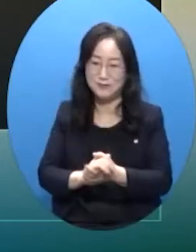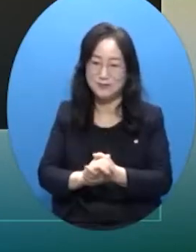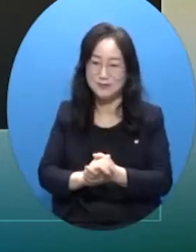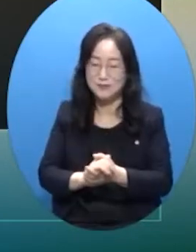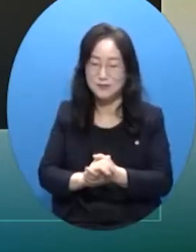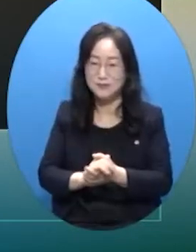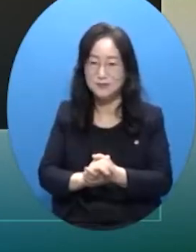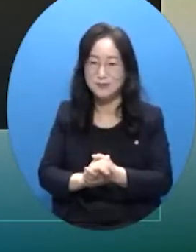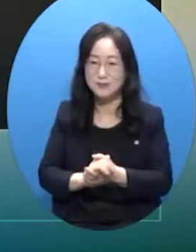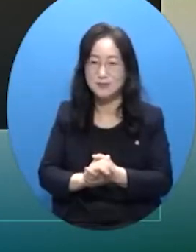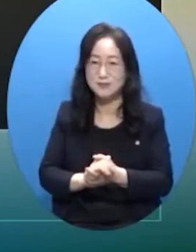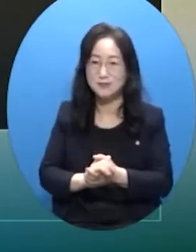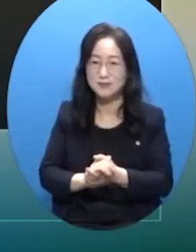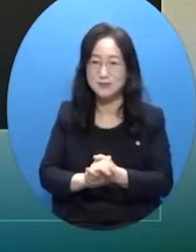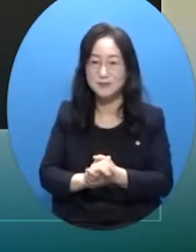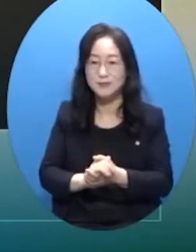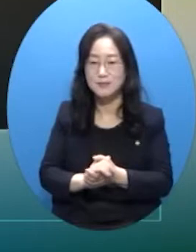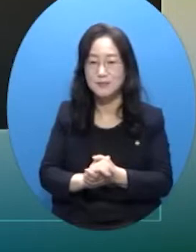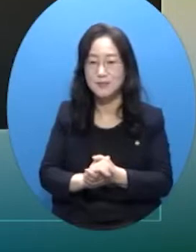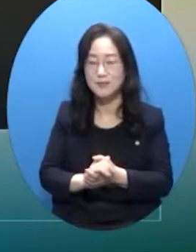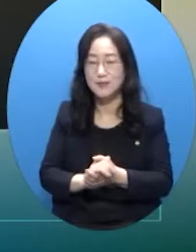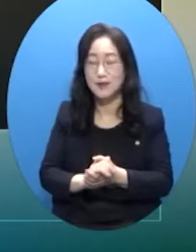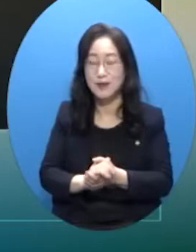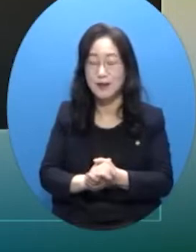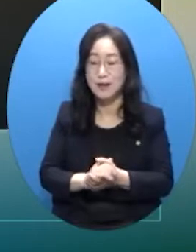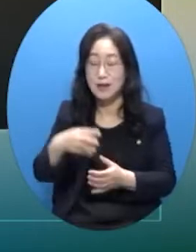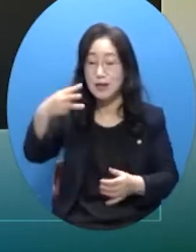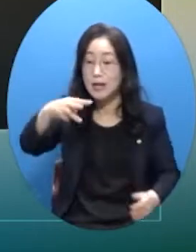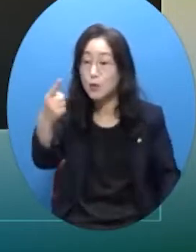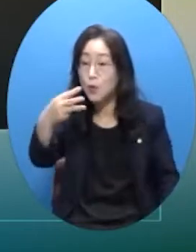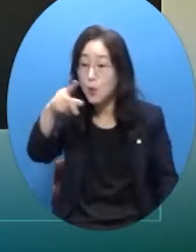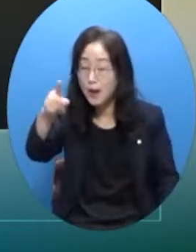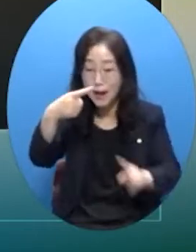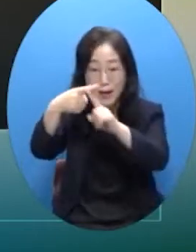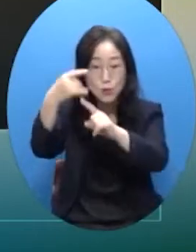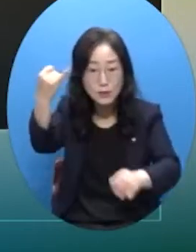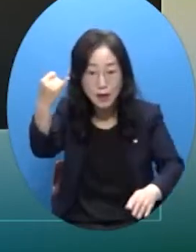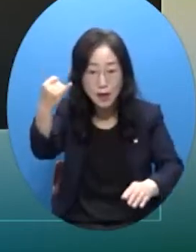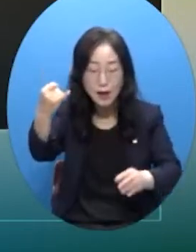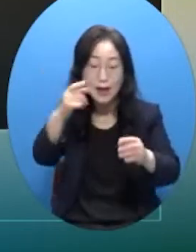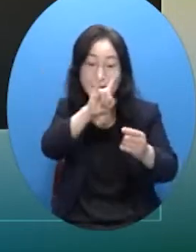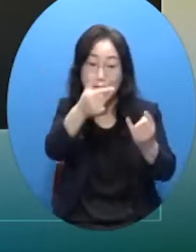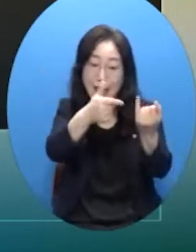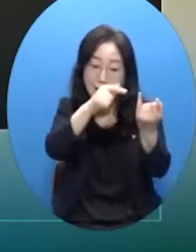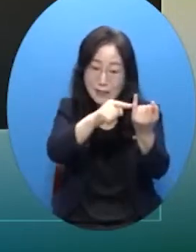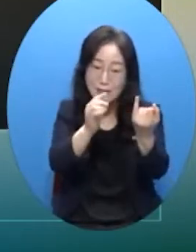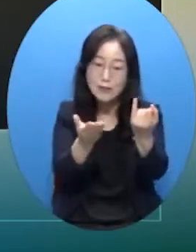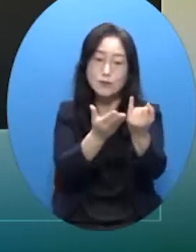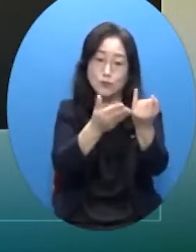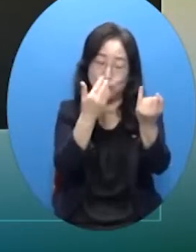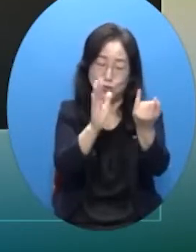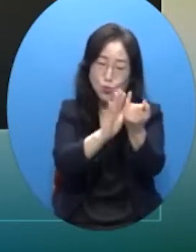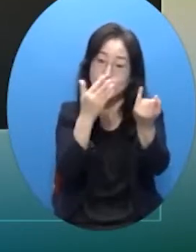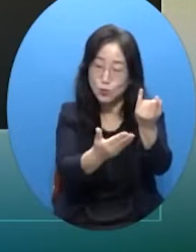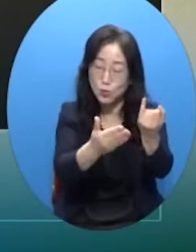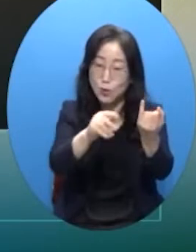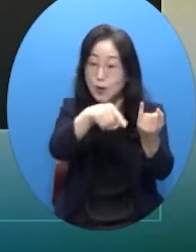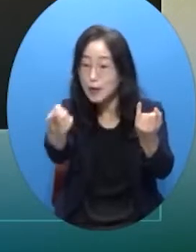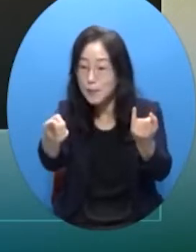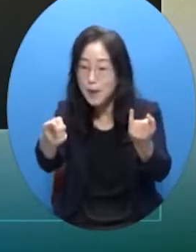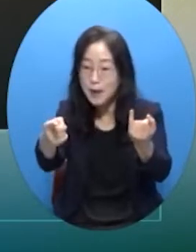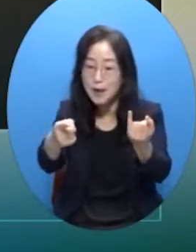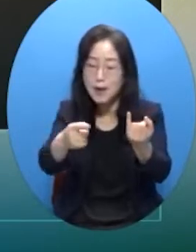첫째부터 네 번째 계명이 하나님 사랑에 대한 것이고, 두 번째 6계명부터 10계명까지가 이웃사랑에